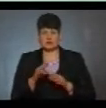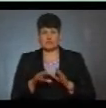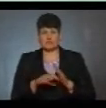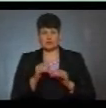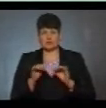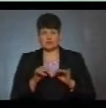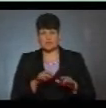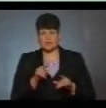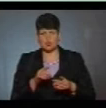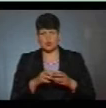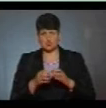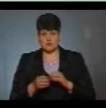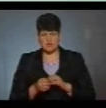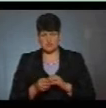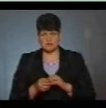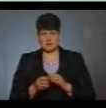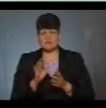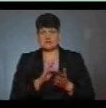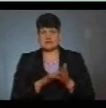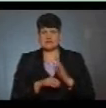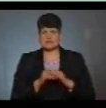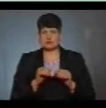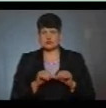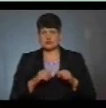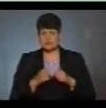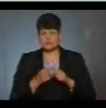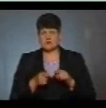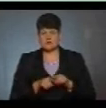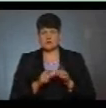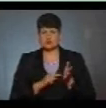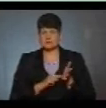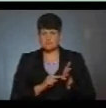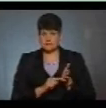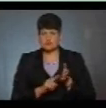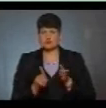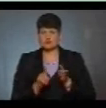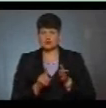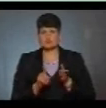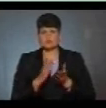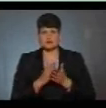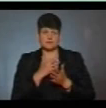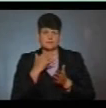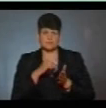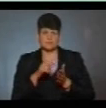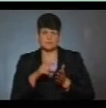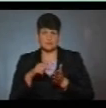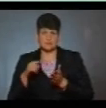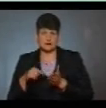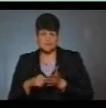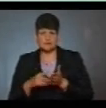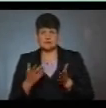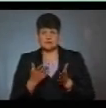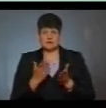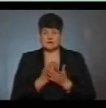процесу та його результату. Центральна виборча комісія також наголошує, що існує низка питань, які є